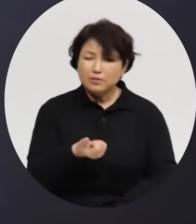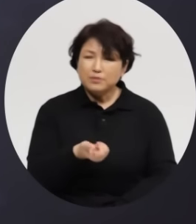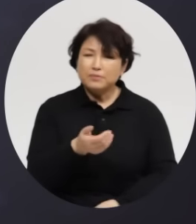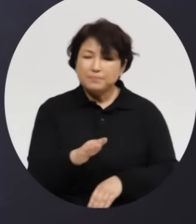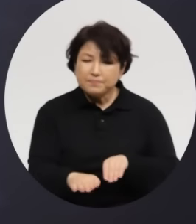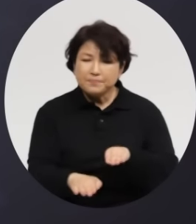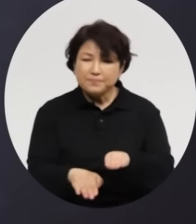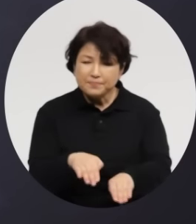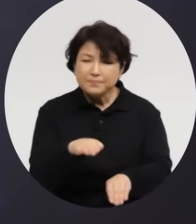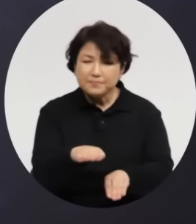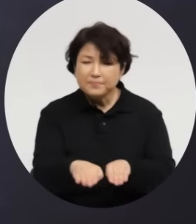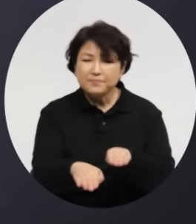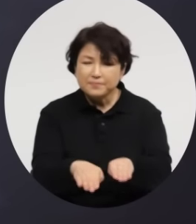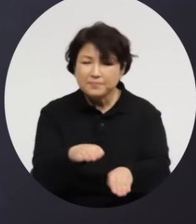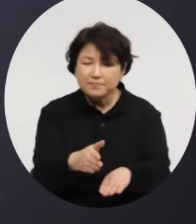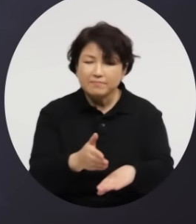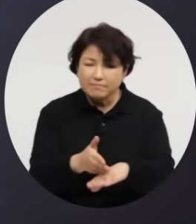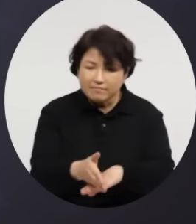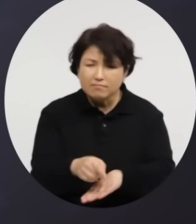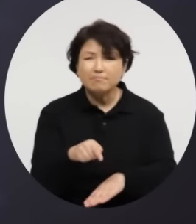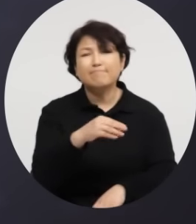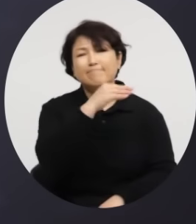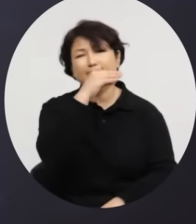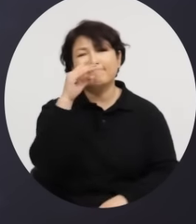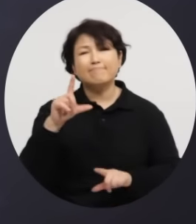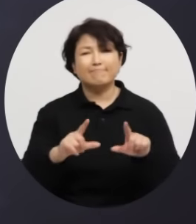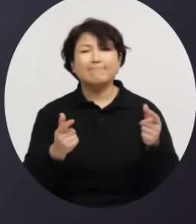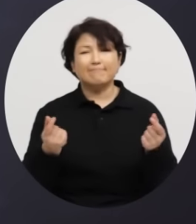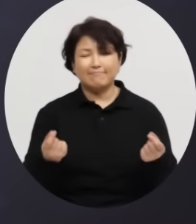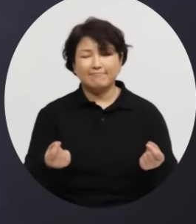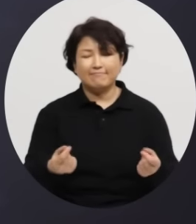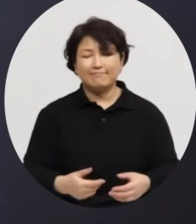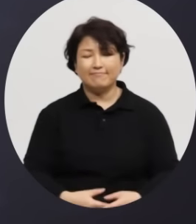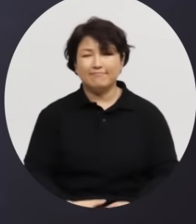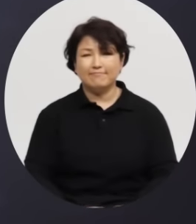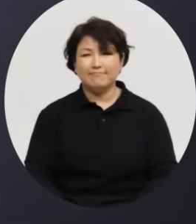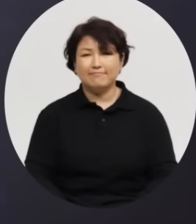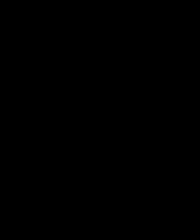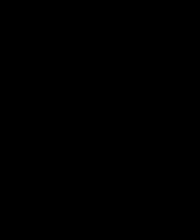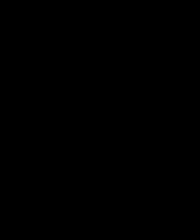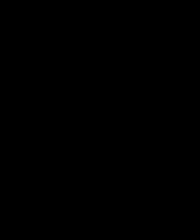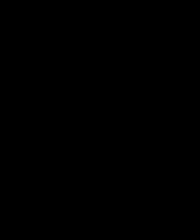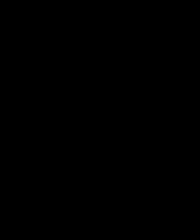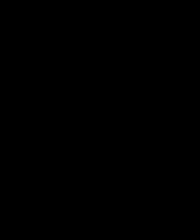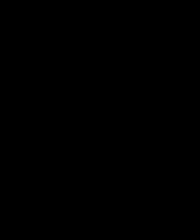점진적으로 나아가는 것이 바람직하다 이런 말씀을 드립니다.